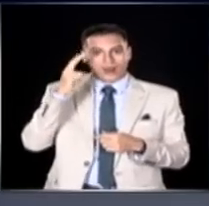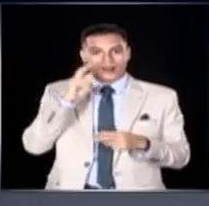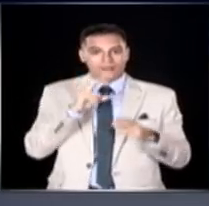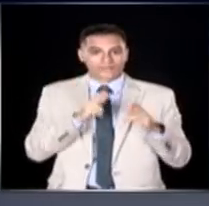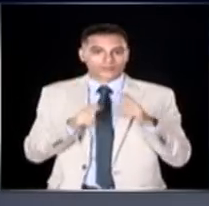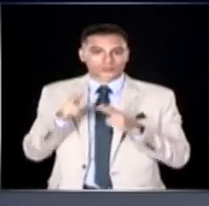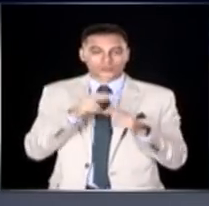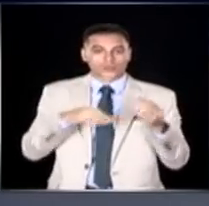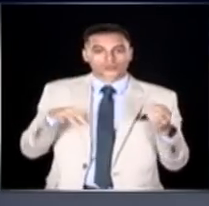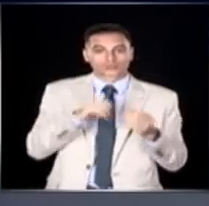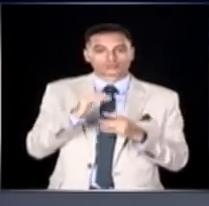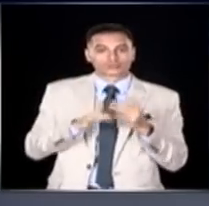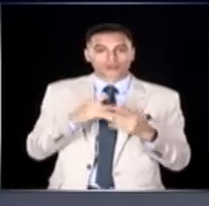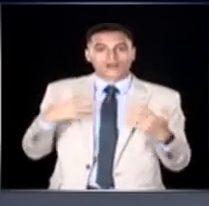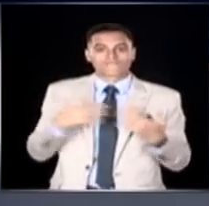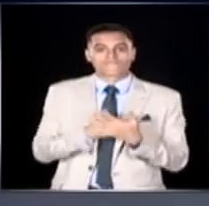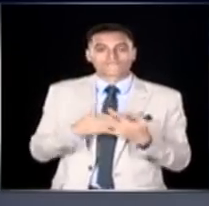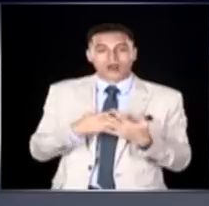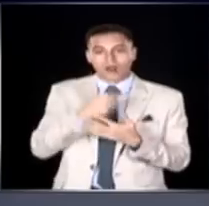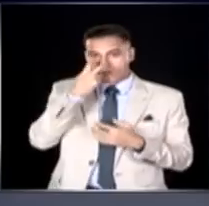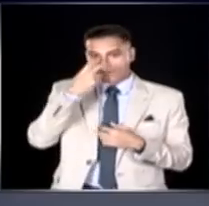التصويريه لمسلسل افراح القبه؟